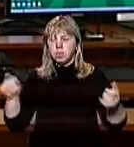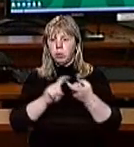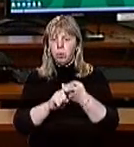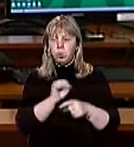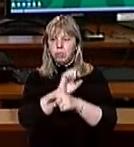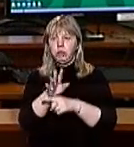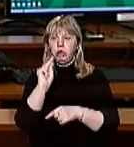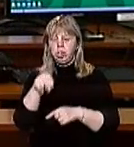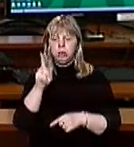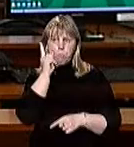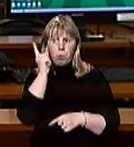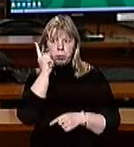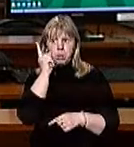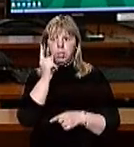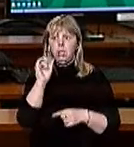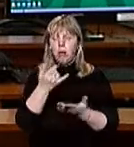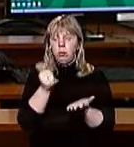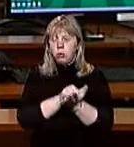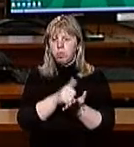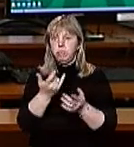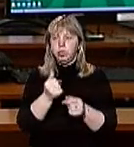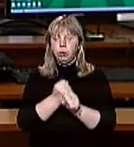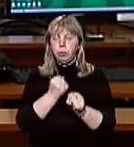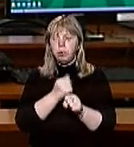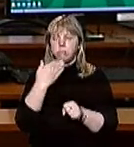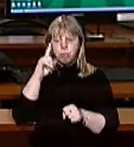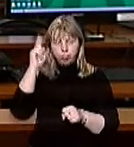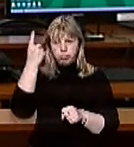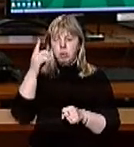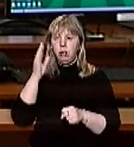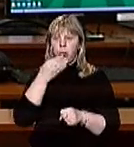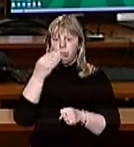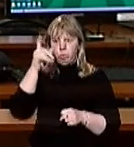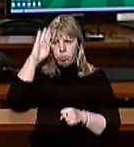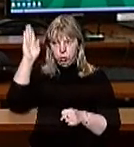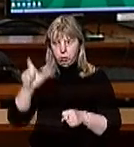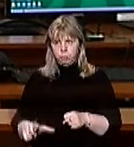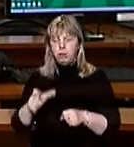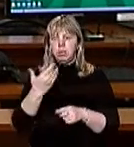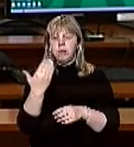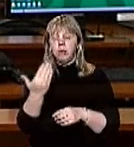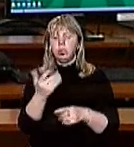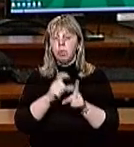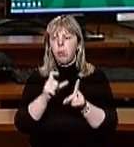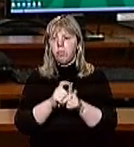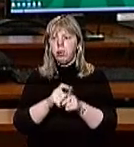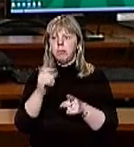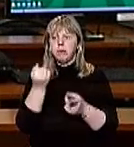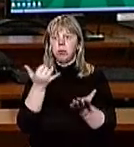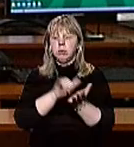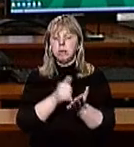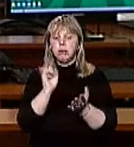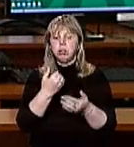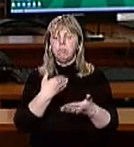коронавірусу можна через мобільний застосунок «Атлант». Його розробив ужгородський програміст Владислав Панін. За його словами, застосунок створив